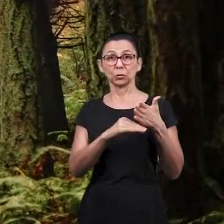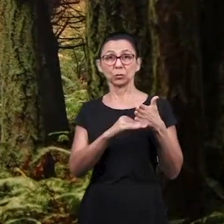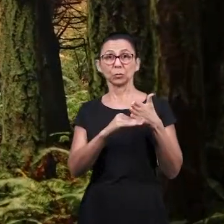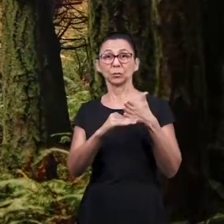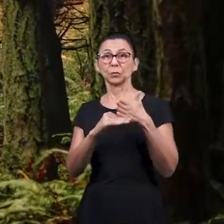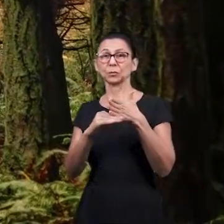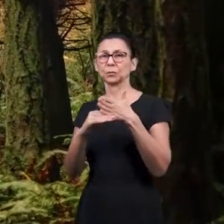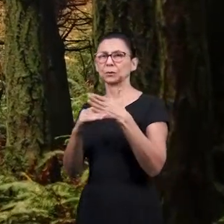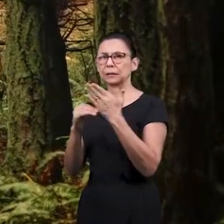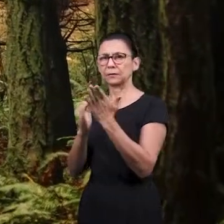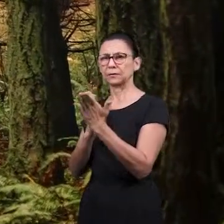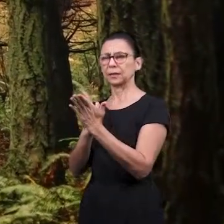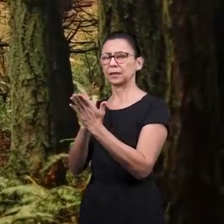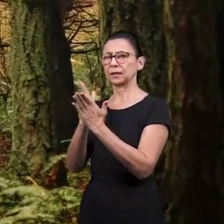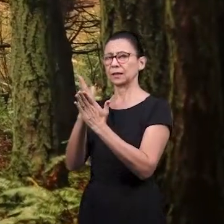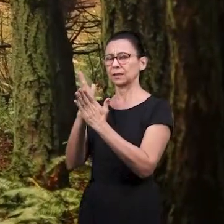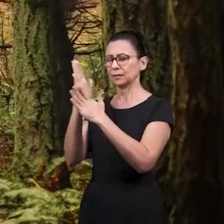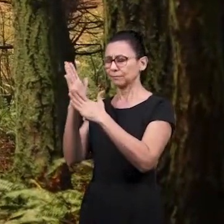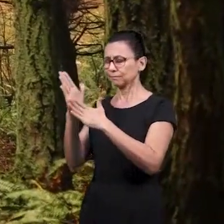Его слава